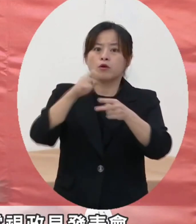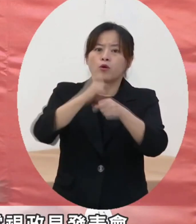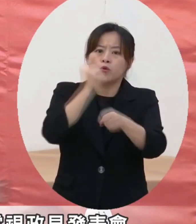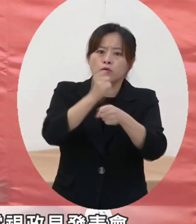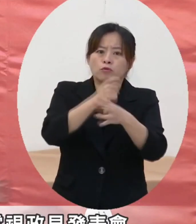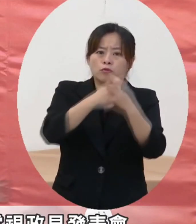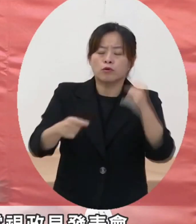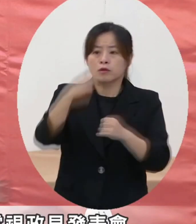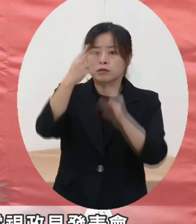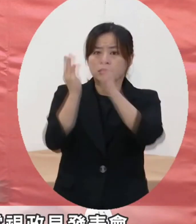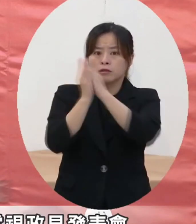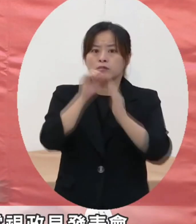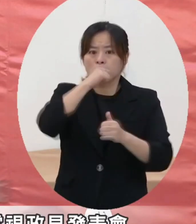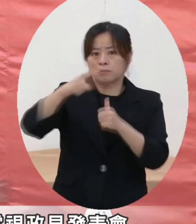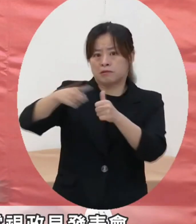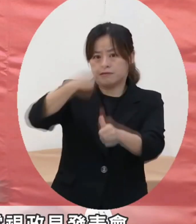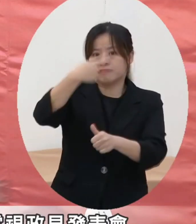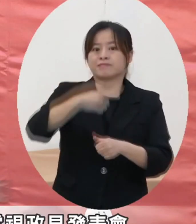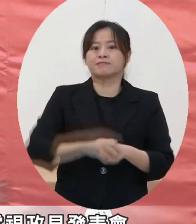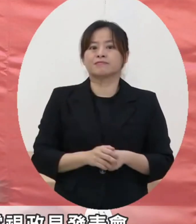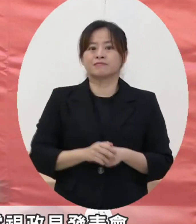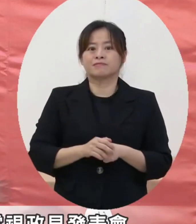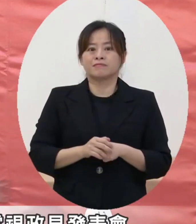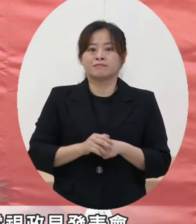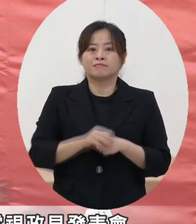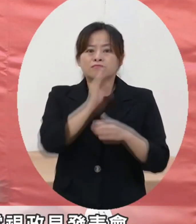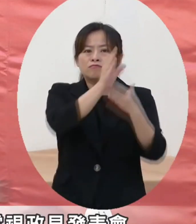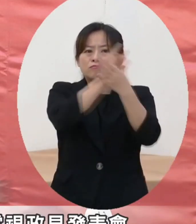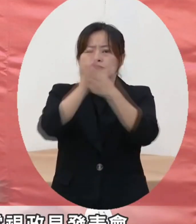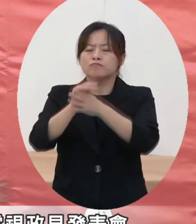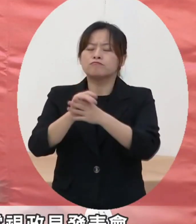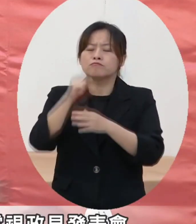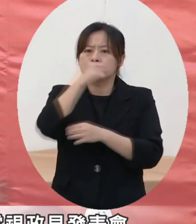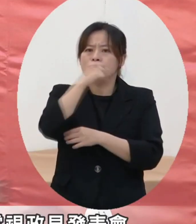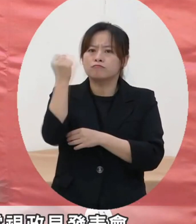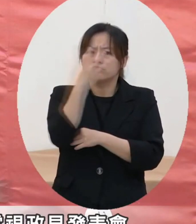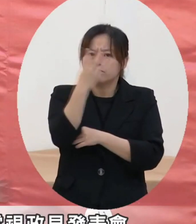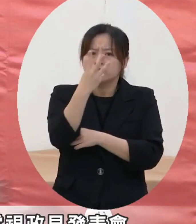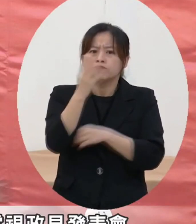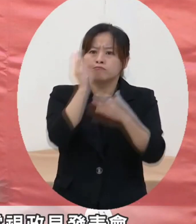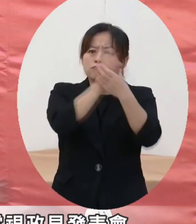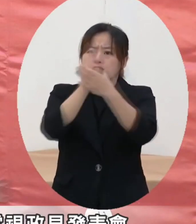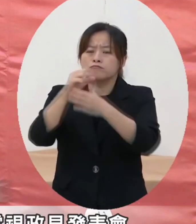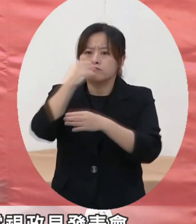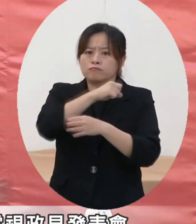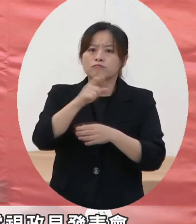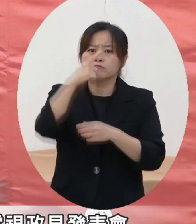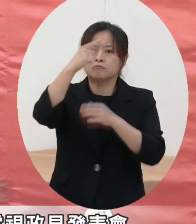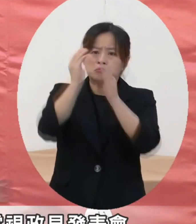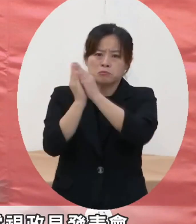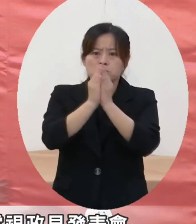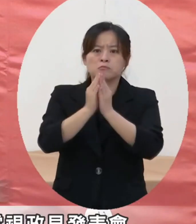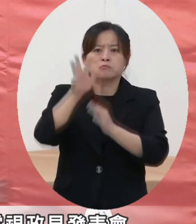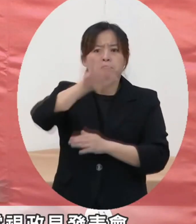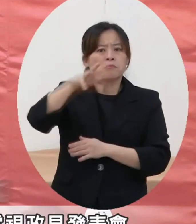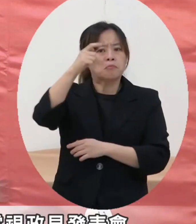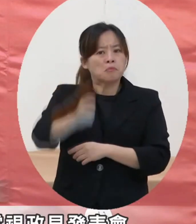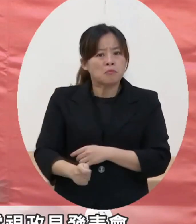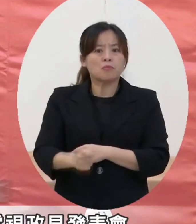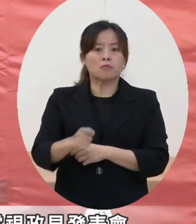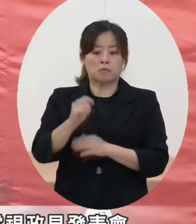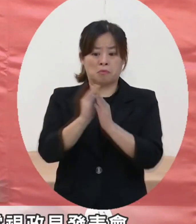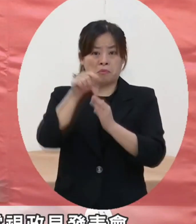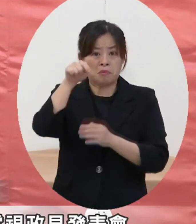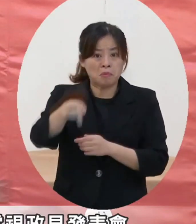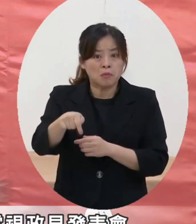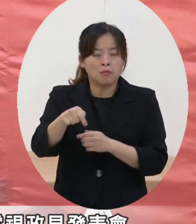值3兆元，全国最多。投资台湾的3大方案，总共投资了台湾1兆8000亿元，光是桃